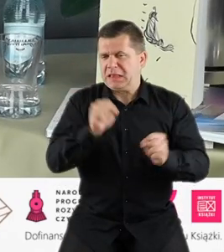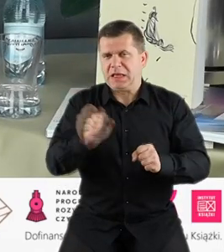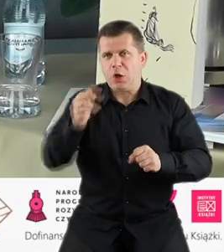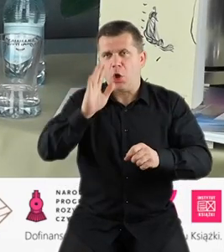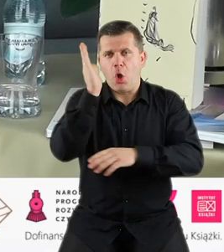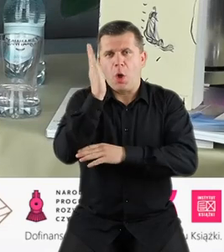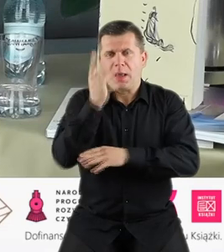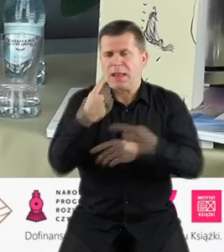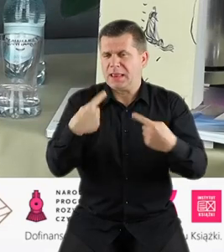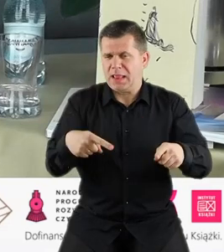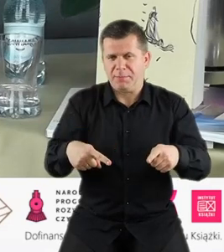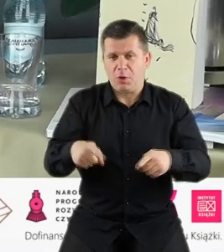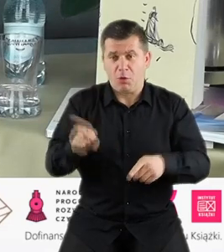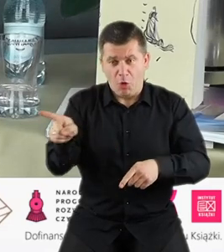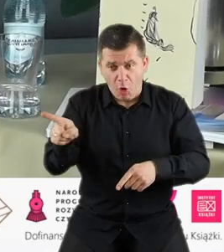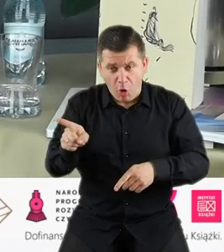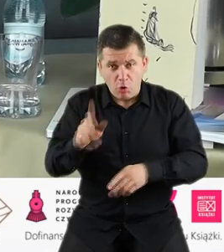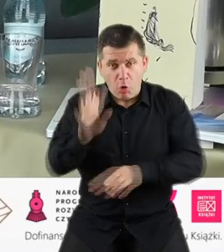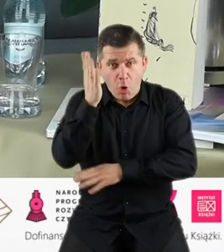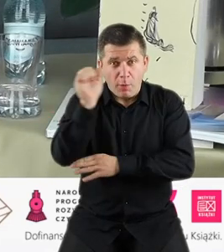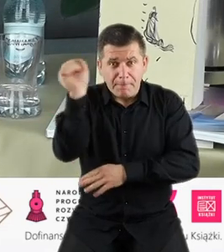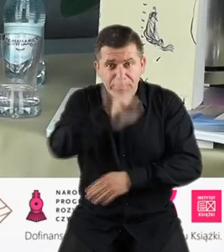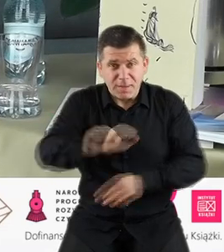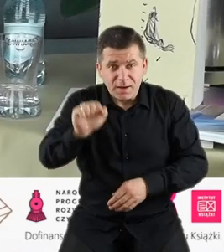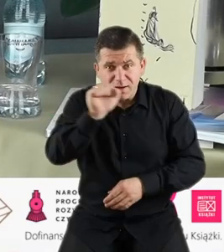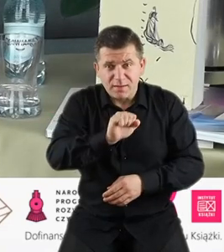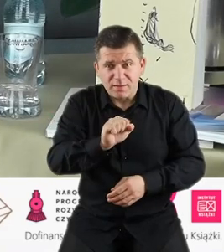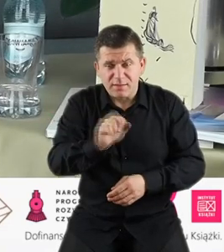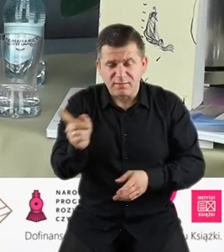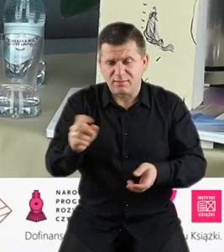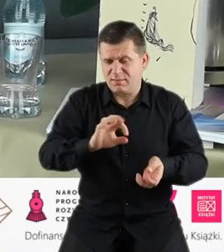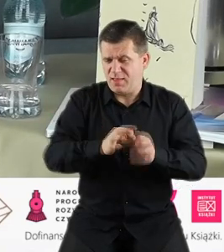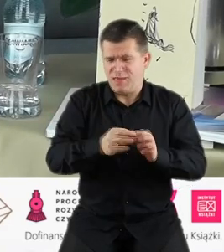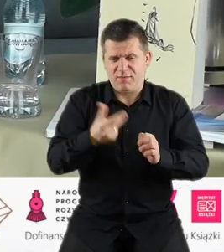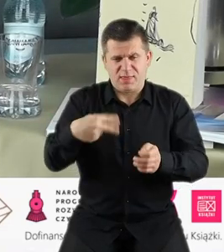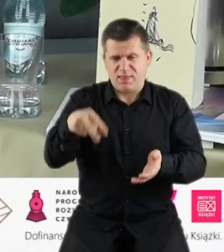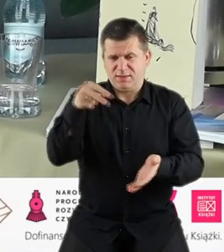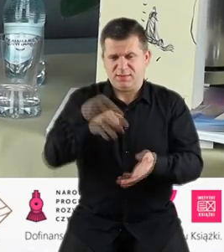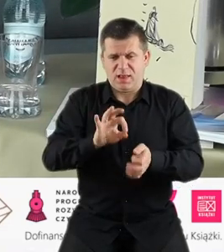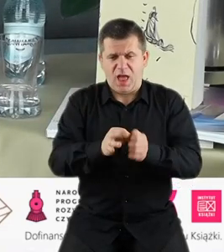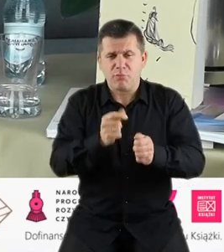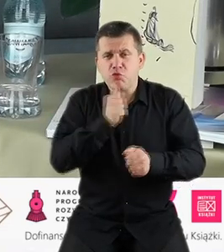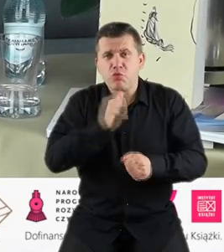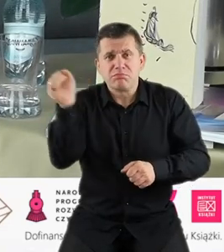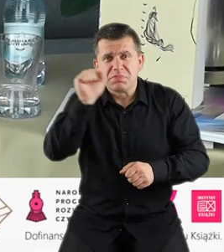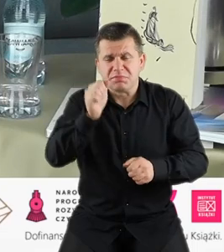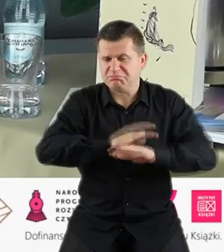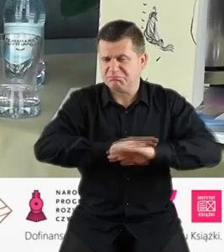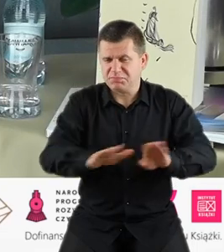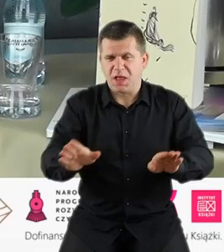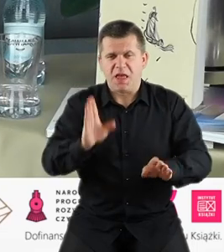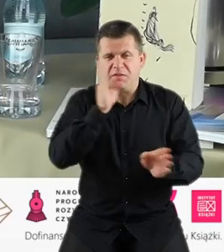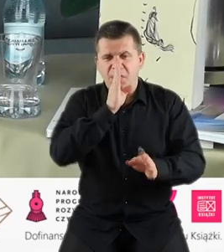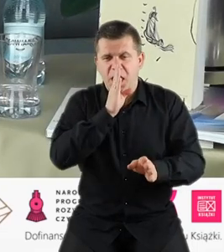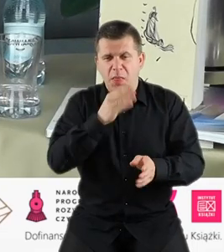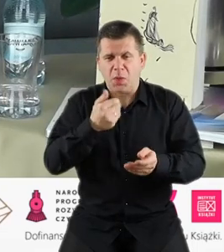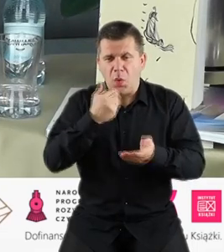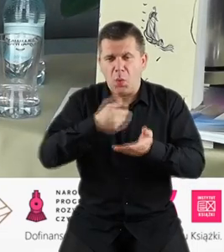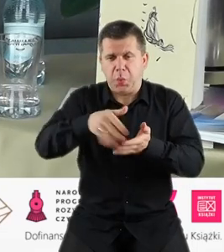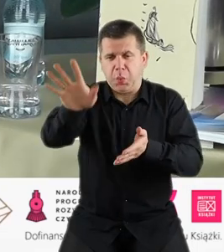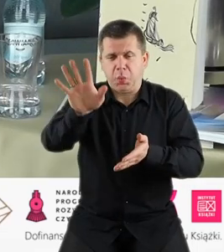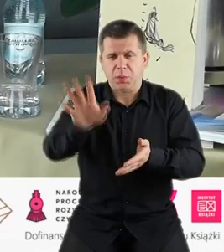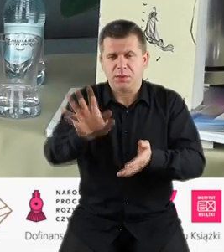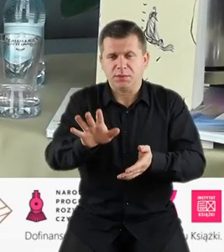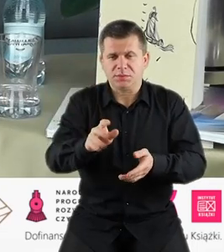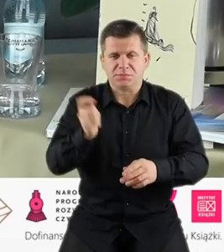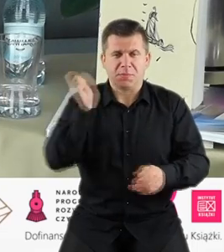myte. Ona by miała myć okno? I on nie stanęła w tym oknie, żeby je myć. I wiatr ją zdmuchnął zupełnie